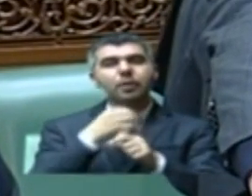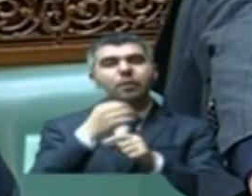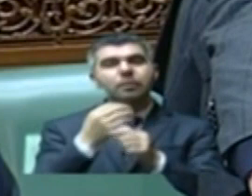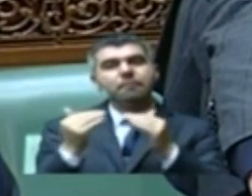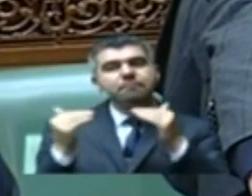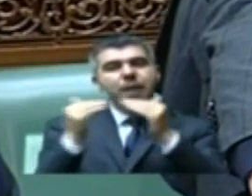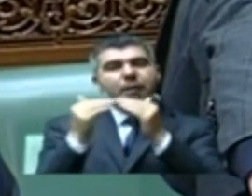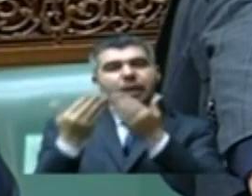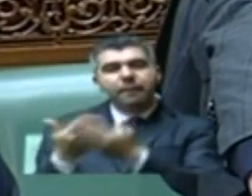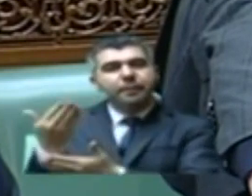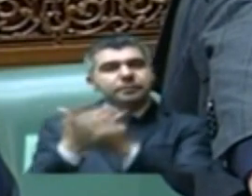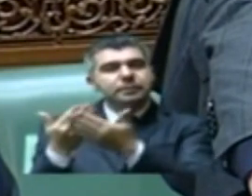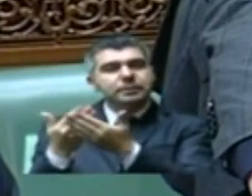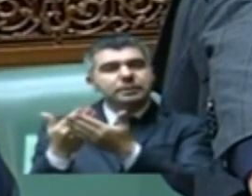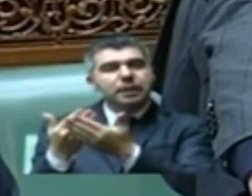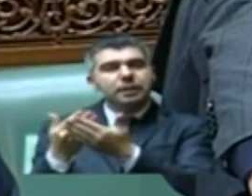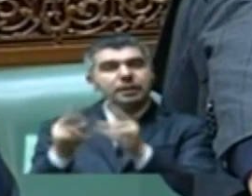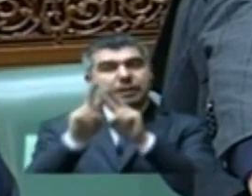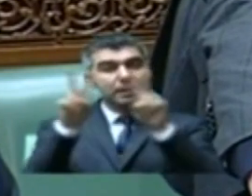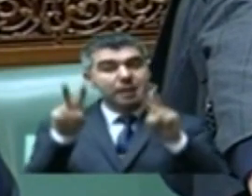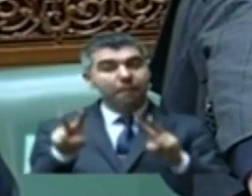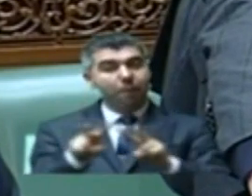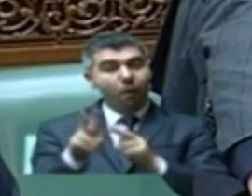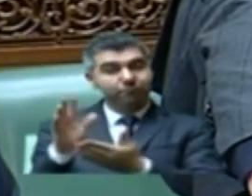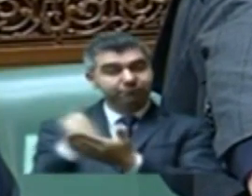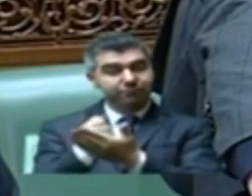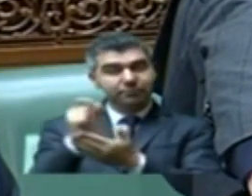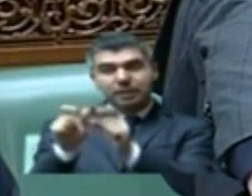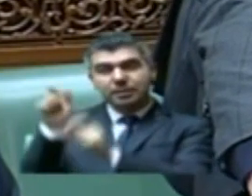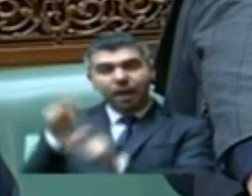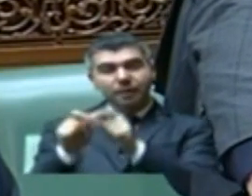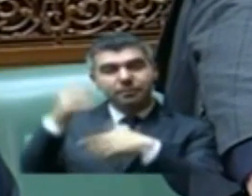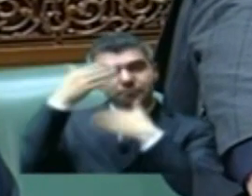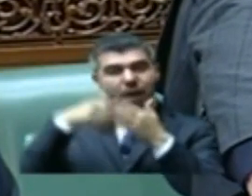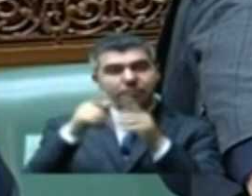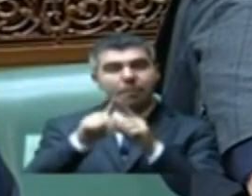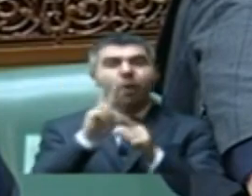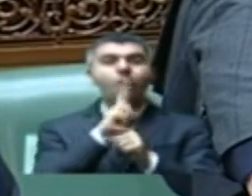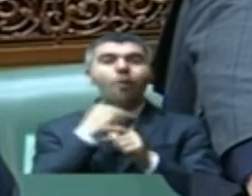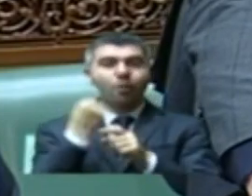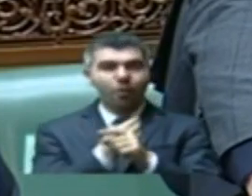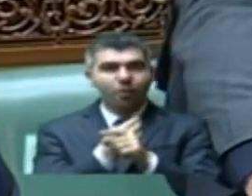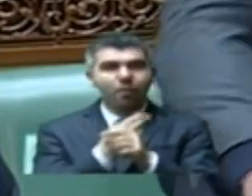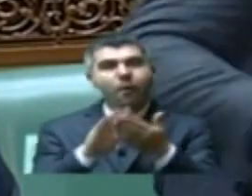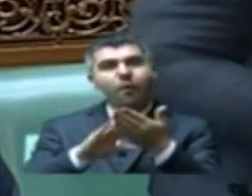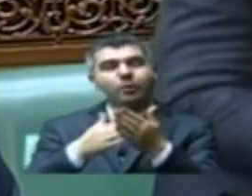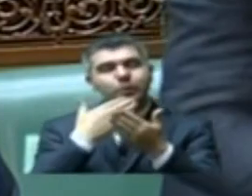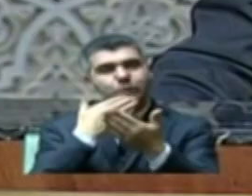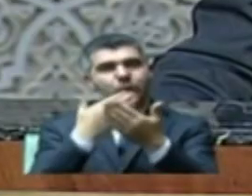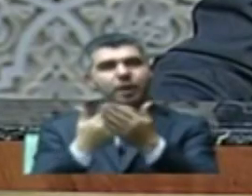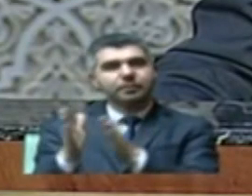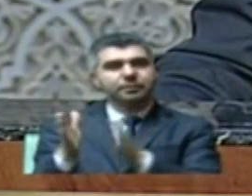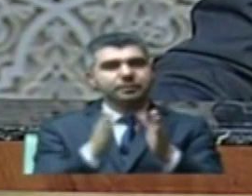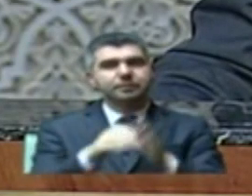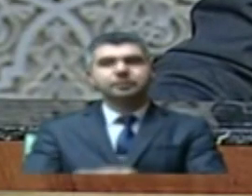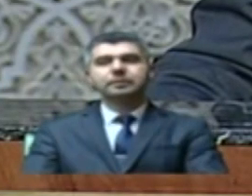الثقه ديال حاملي الشهادات المواطنين ديالنا المغاربه في الحكومه ديالنا، في الحكومه المغربيه ديالنا. وشكرا. شكرا